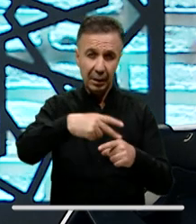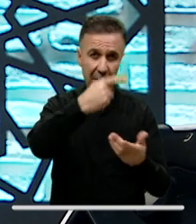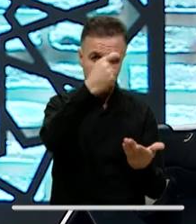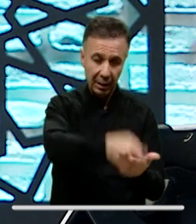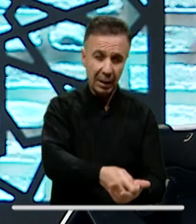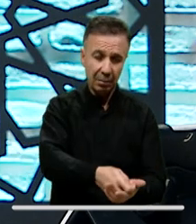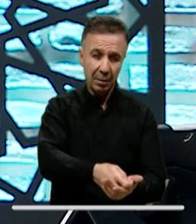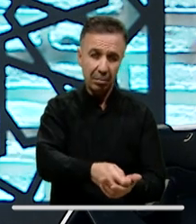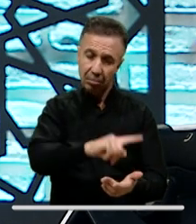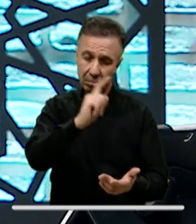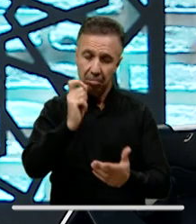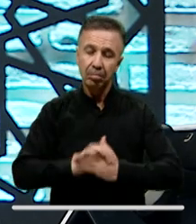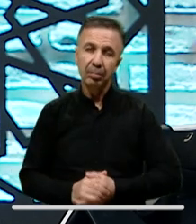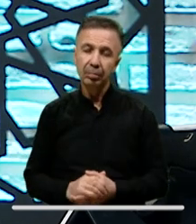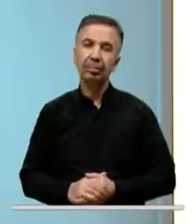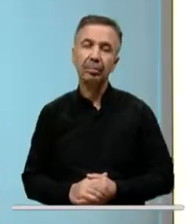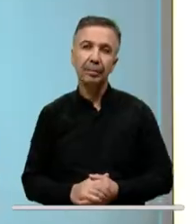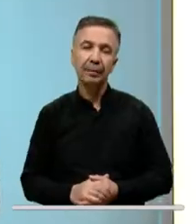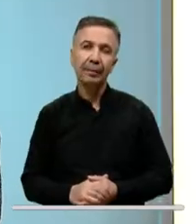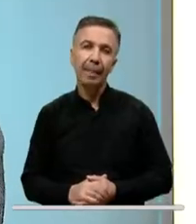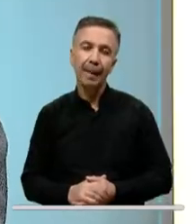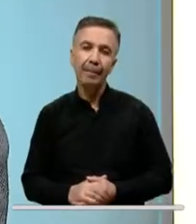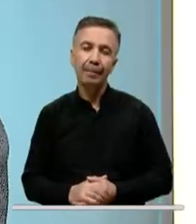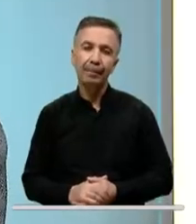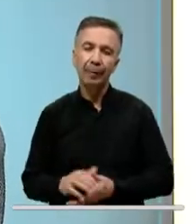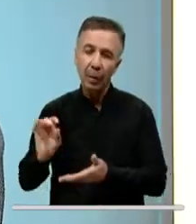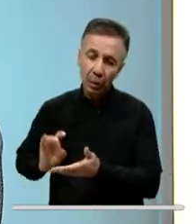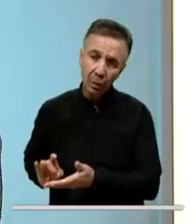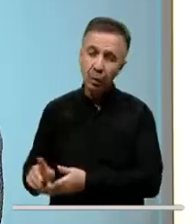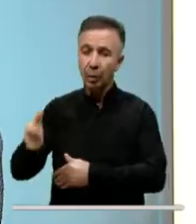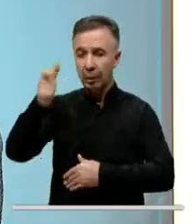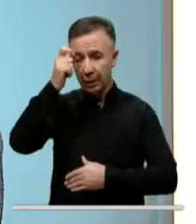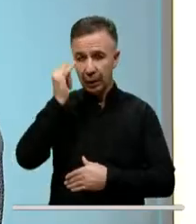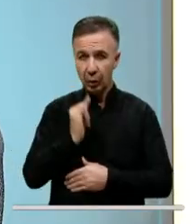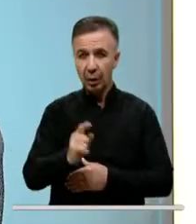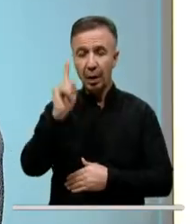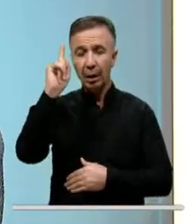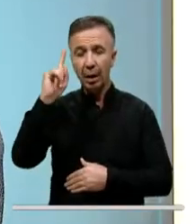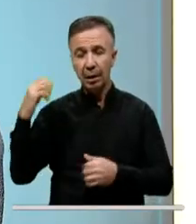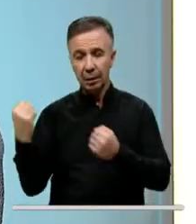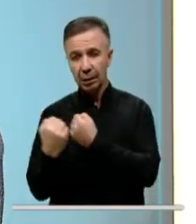edip hesaplamayı ona göre mi yapacağım? Evet. Euzu billahi mineşşeytanirracim.